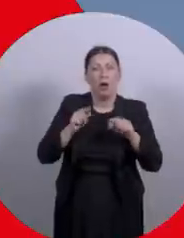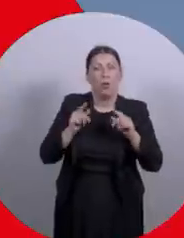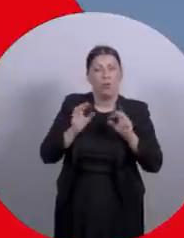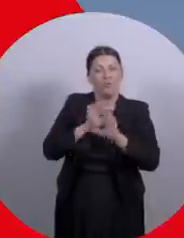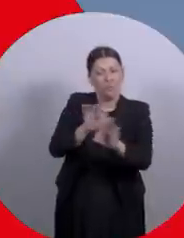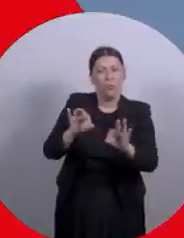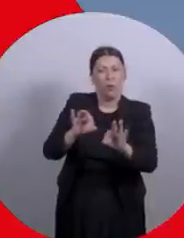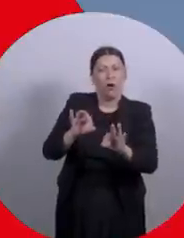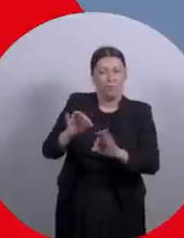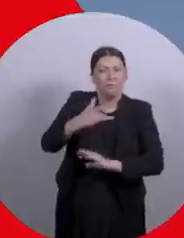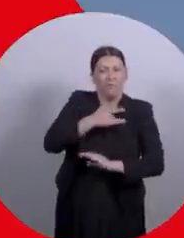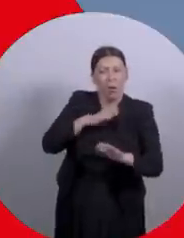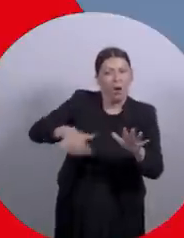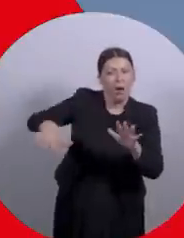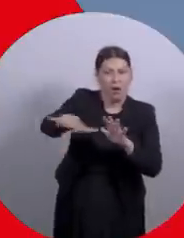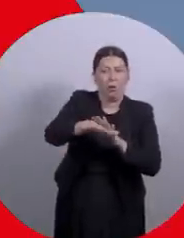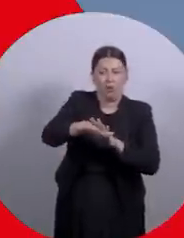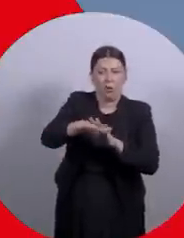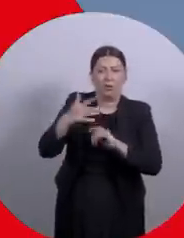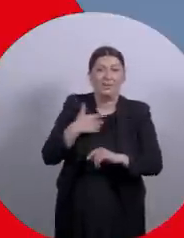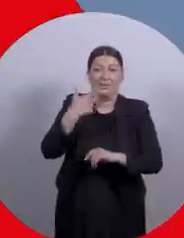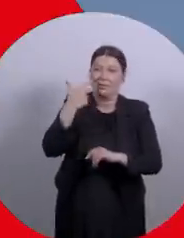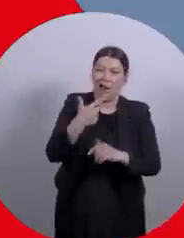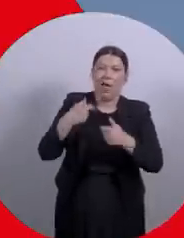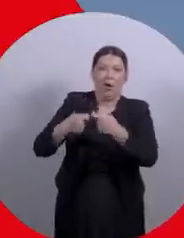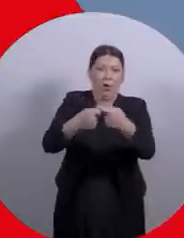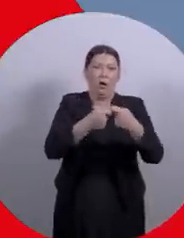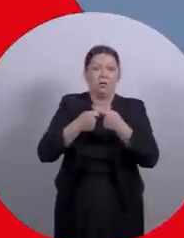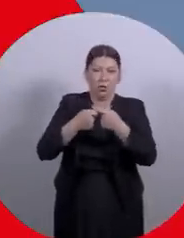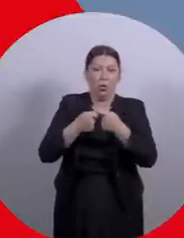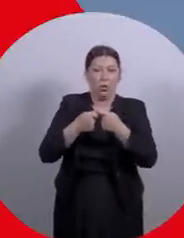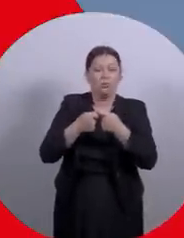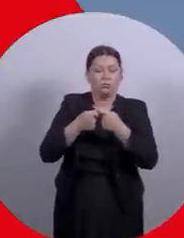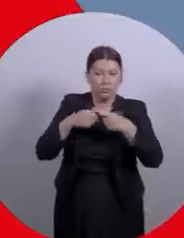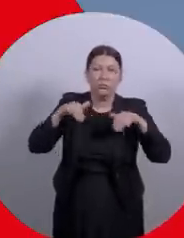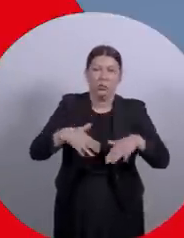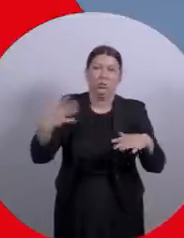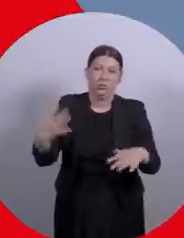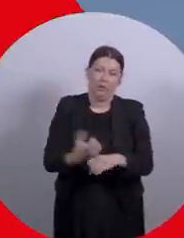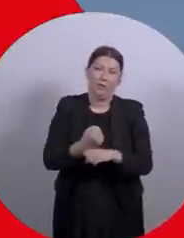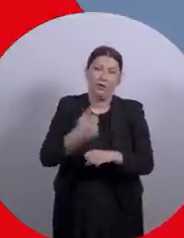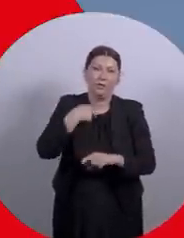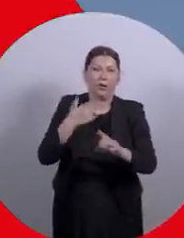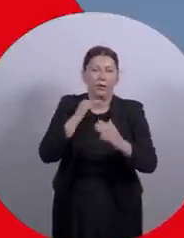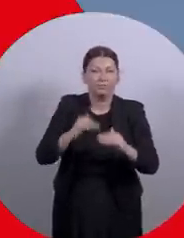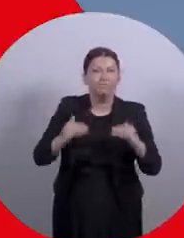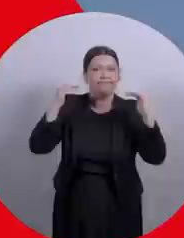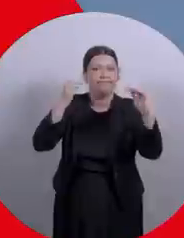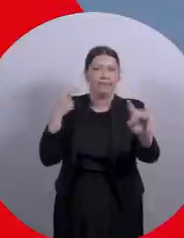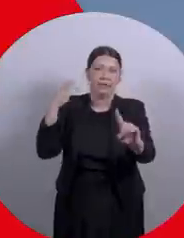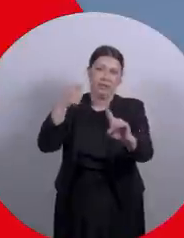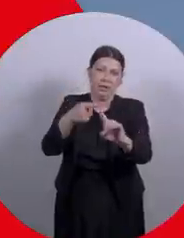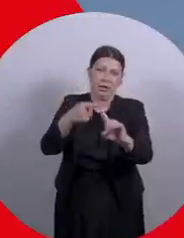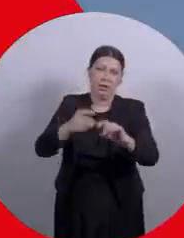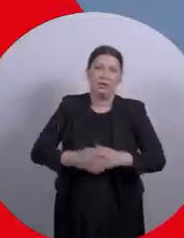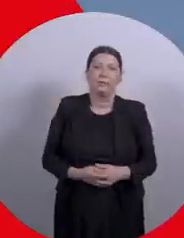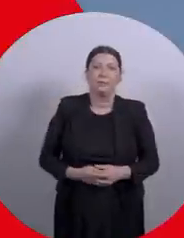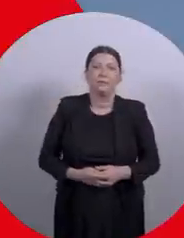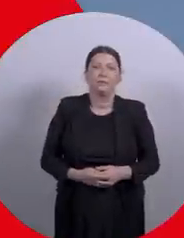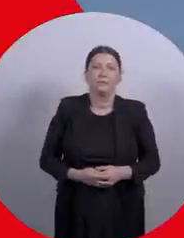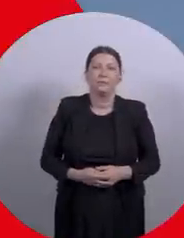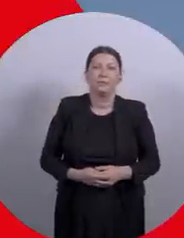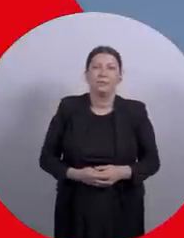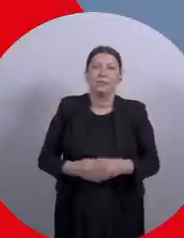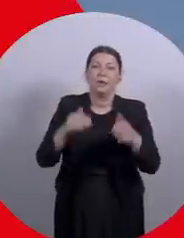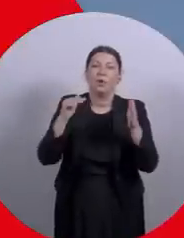verändert diese drei Koalition schaffen das muss das Ziel sein das ist das erklärte Ziel und der zweite Punkt den ich